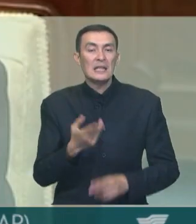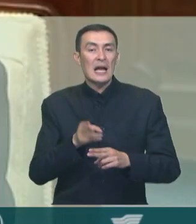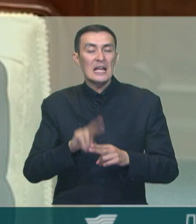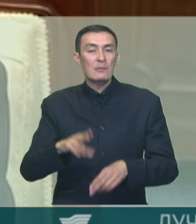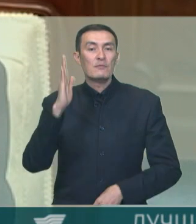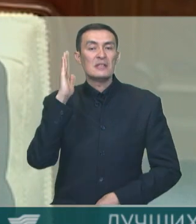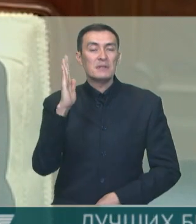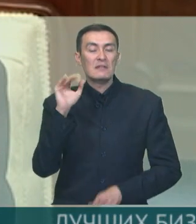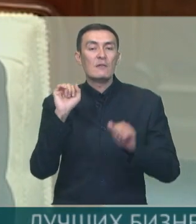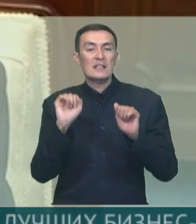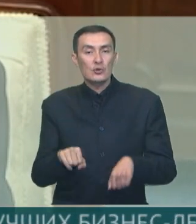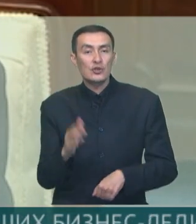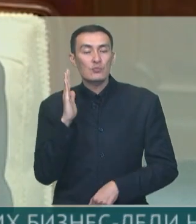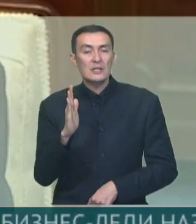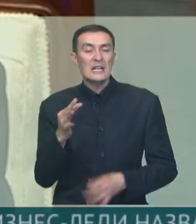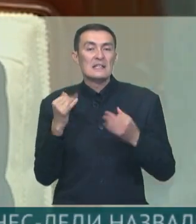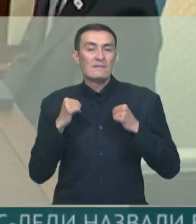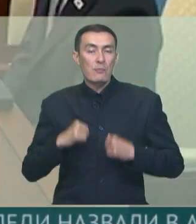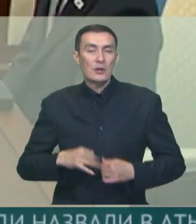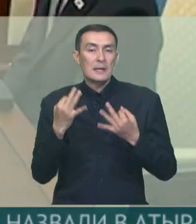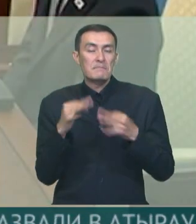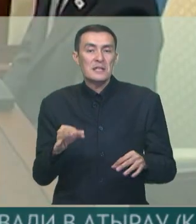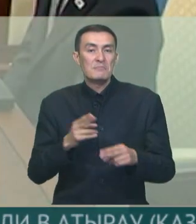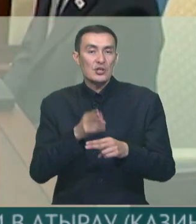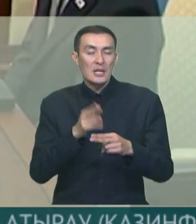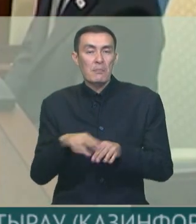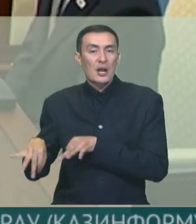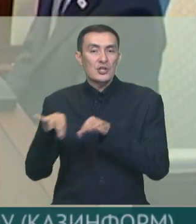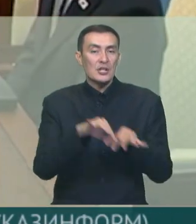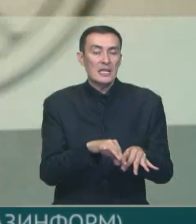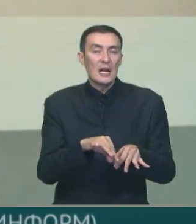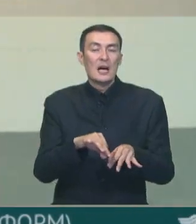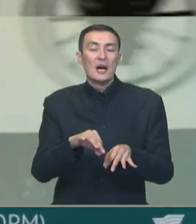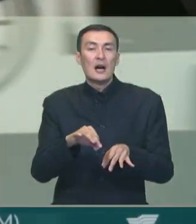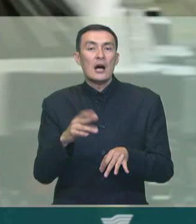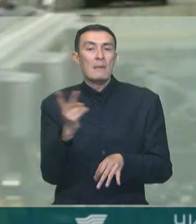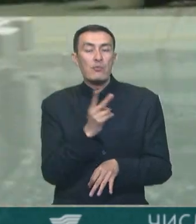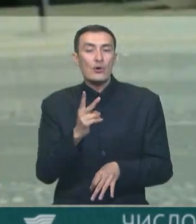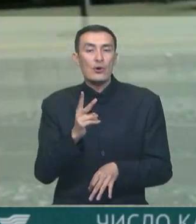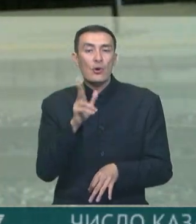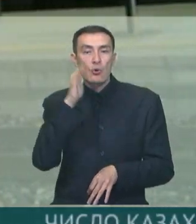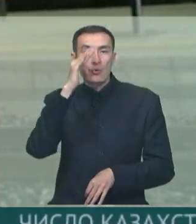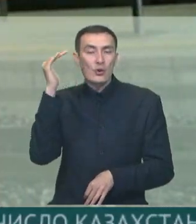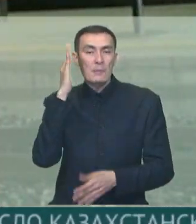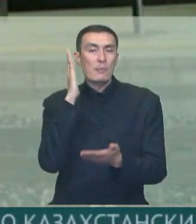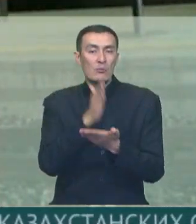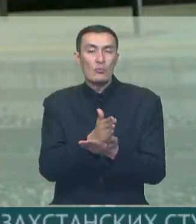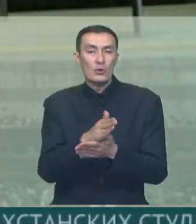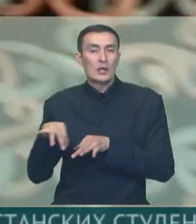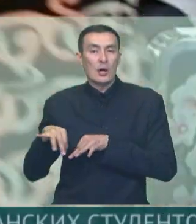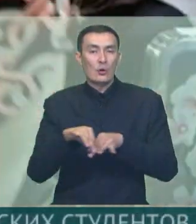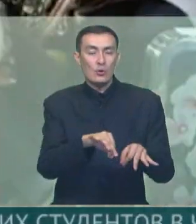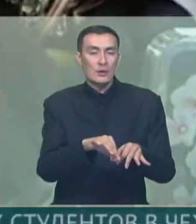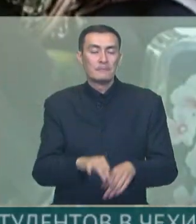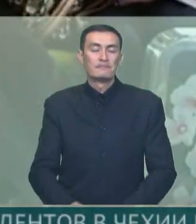в перспективе появится возможность беспрепятственно проезжать из Пхеньяна в Сеул по прямому участку автомобильного шоссе